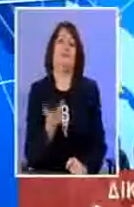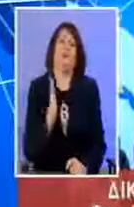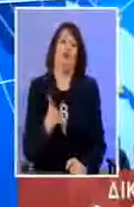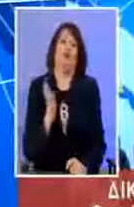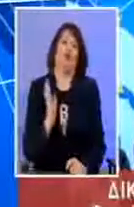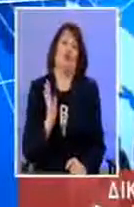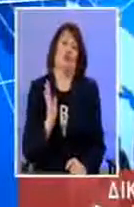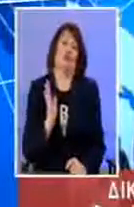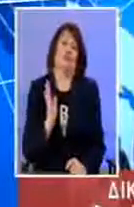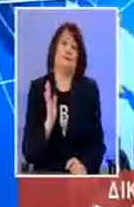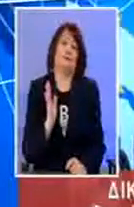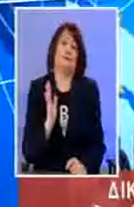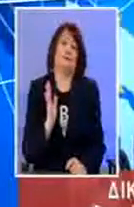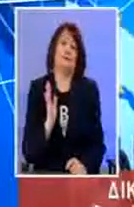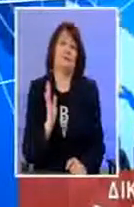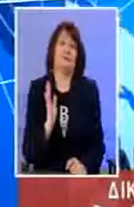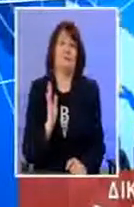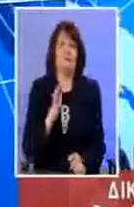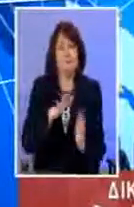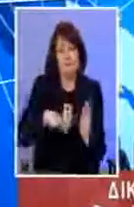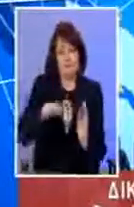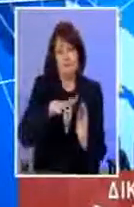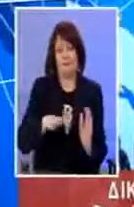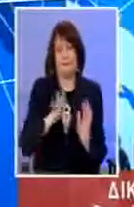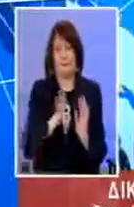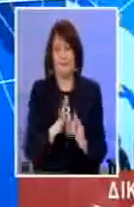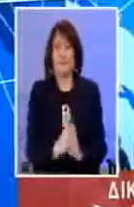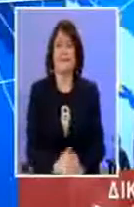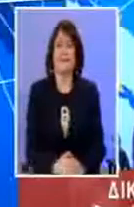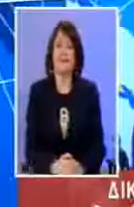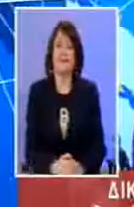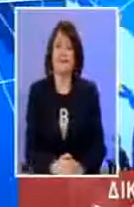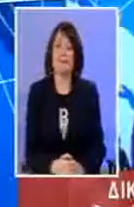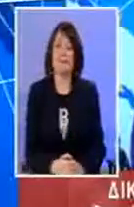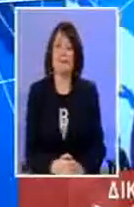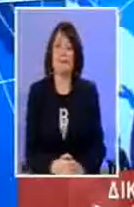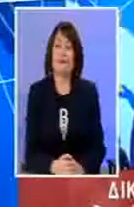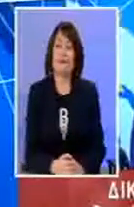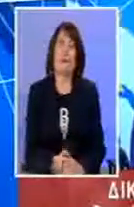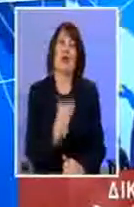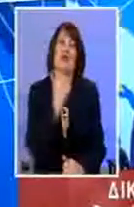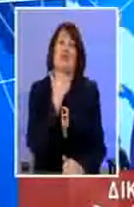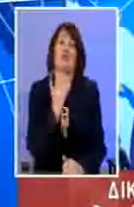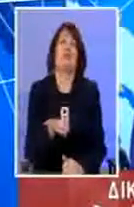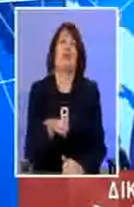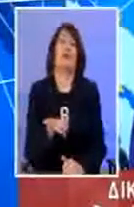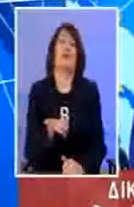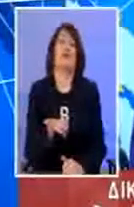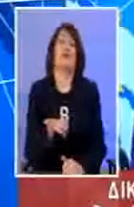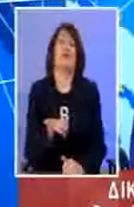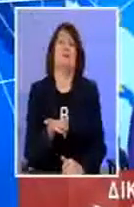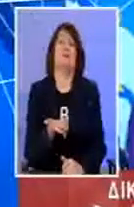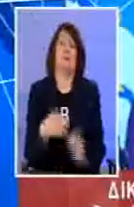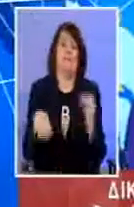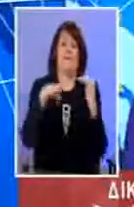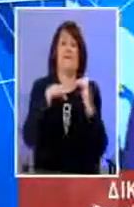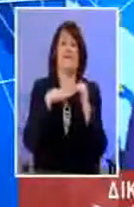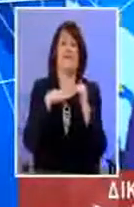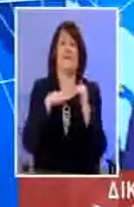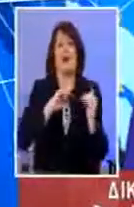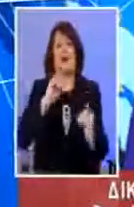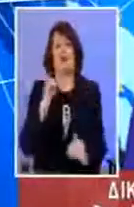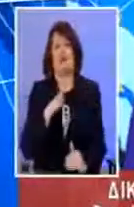μπορούμε αυτή την κατάσταση, η οποία δεν μπορεί να γίνει ποτέ ισότιμη προς